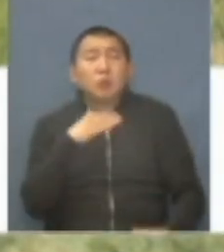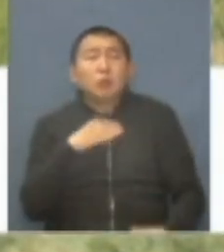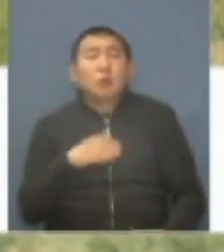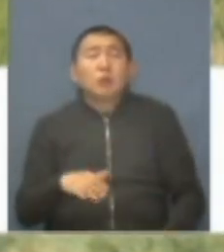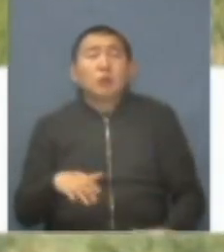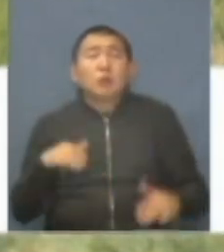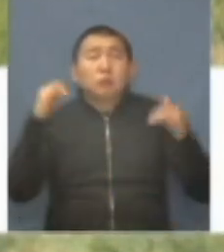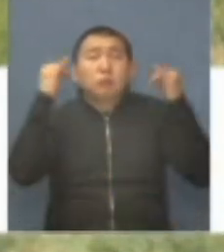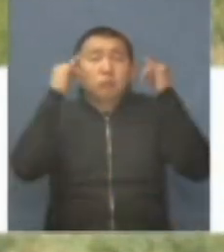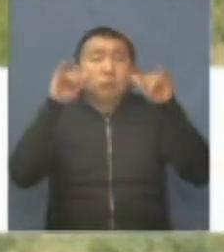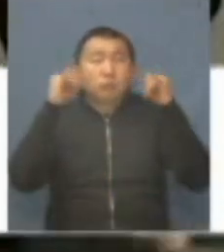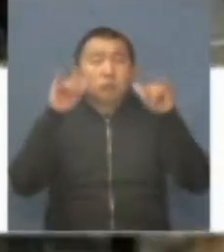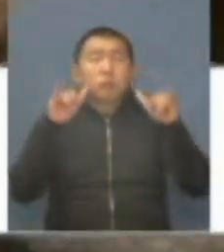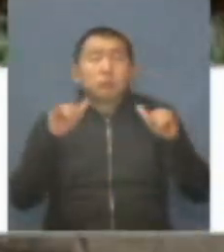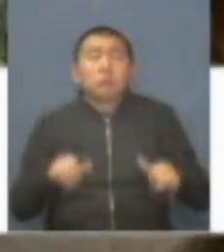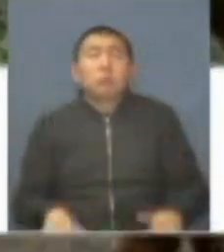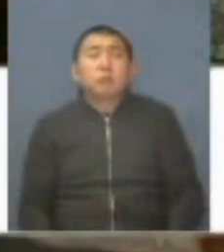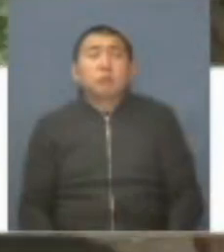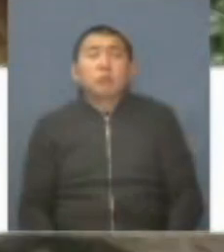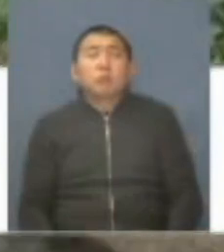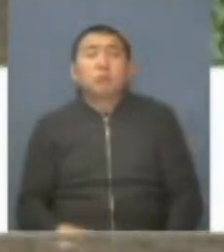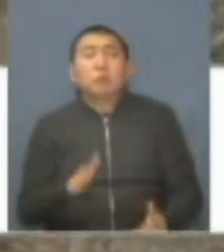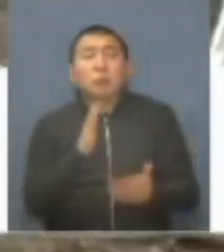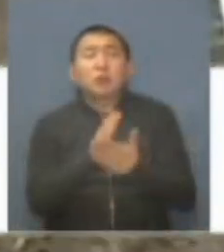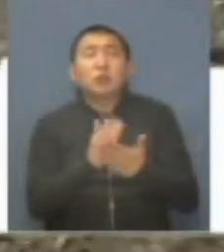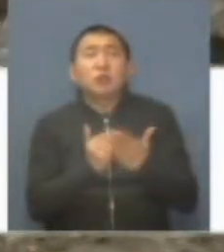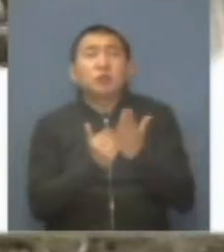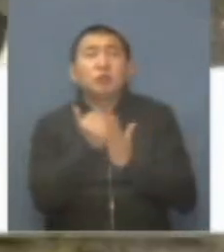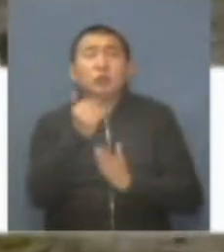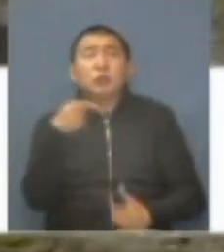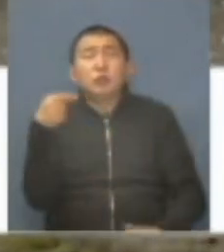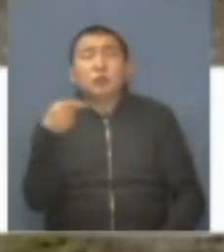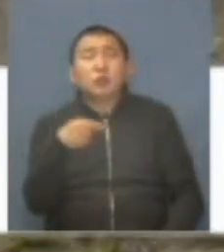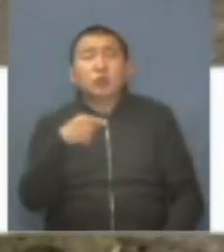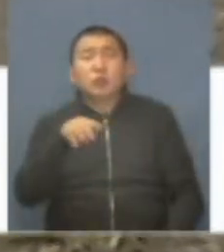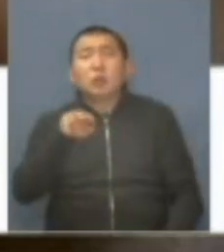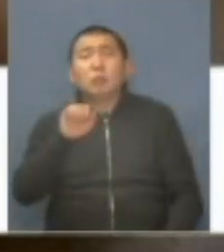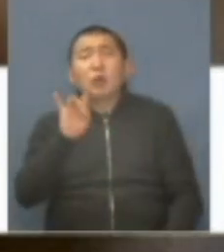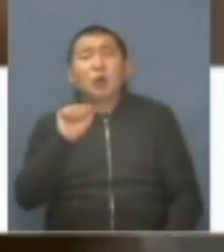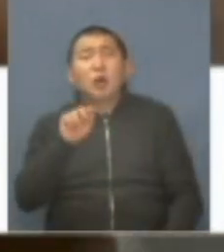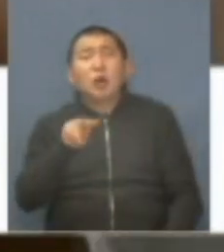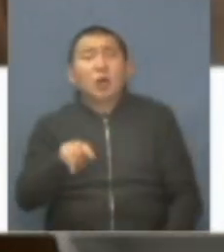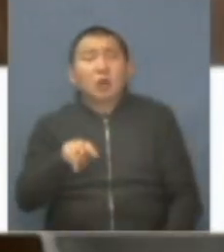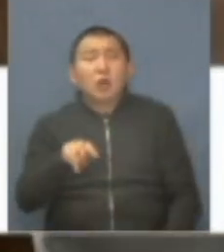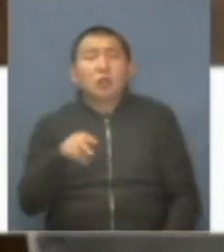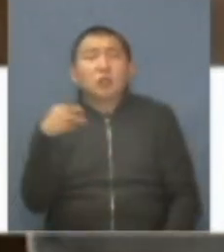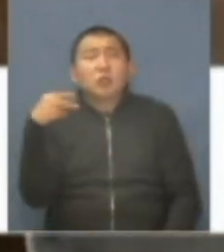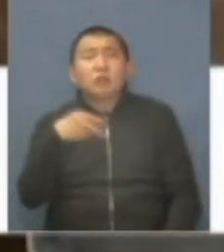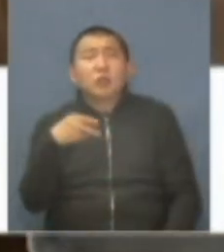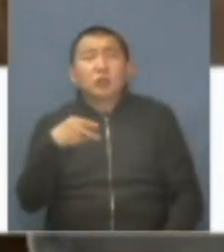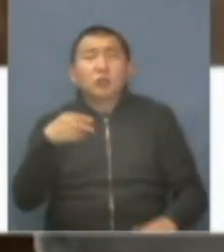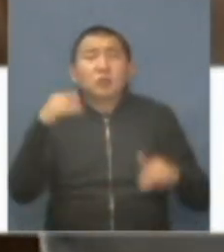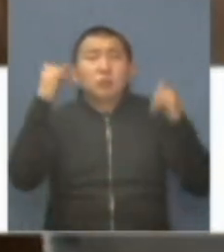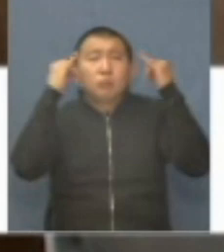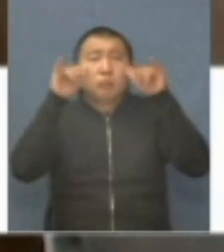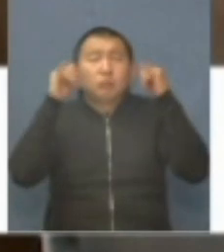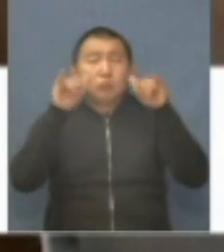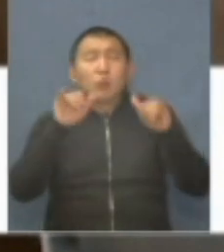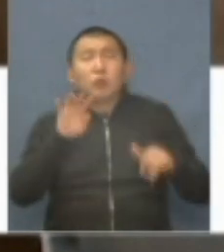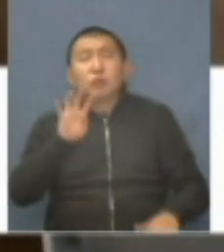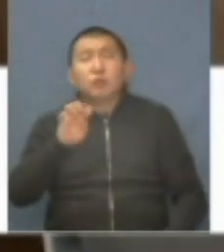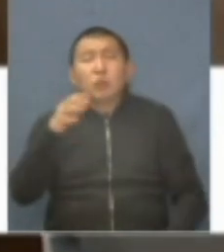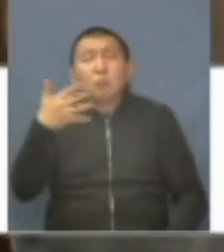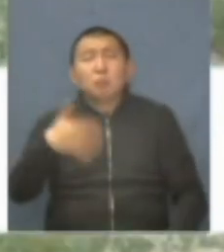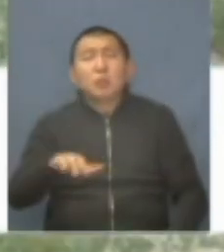и овцеводство. В целом в хозяйстве имеется свыше 1000 голов моралов, 2000 голов крупного рогатого скота и